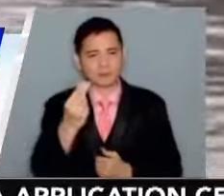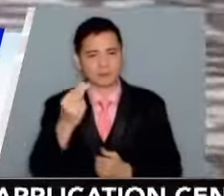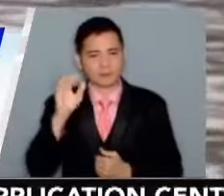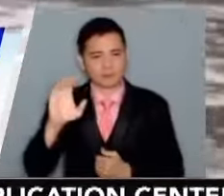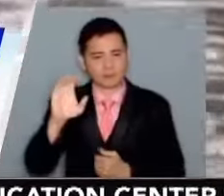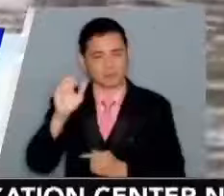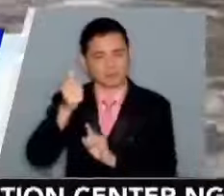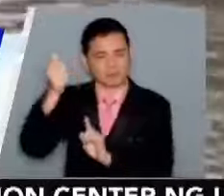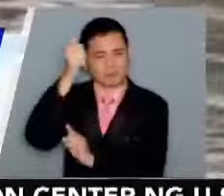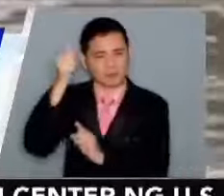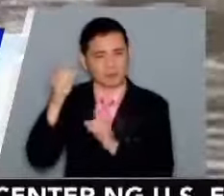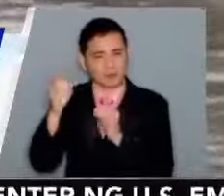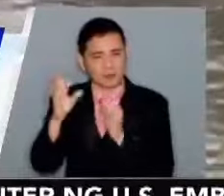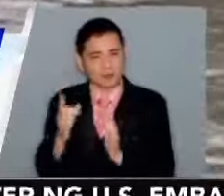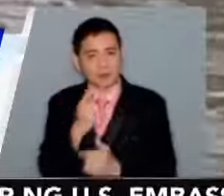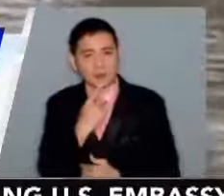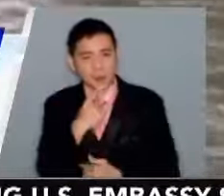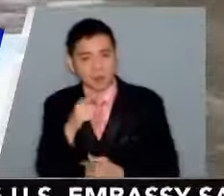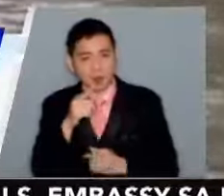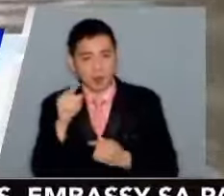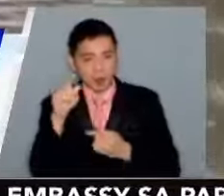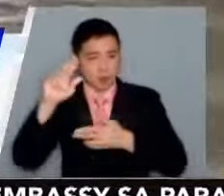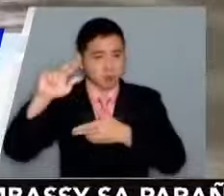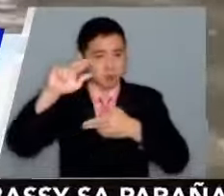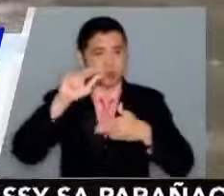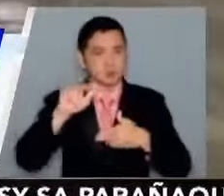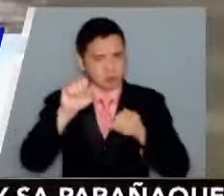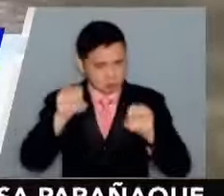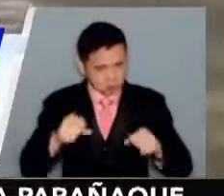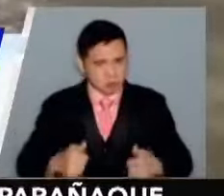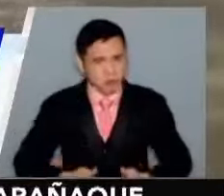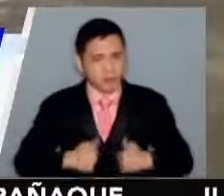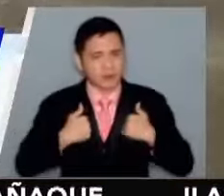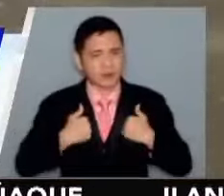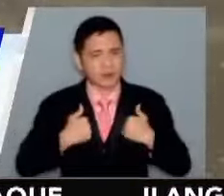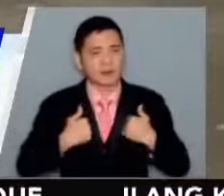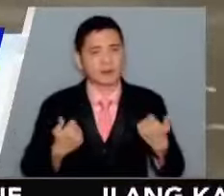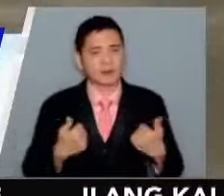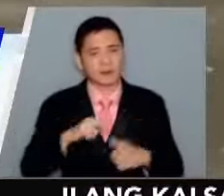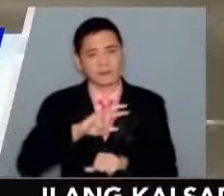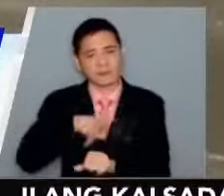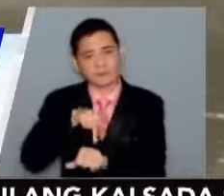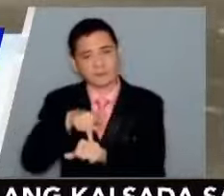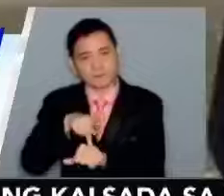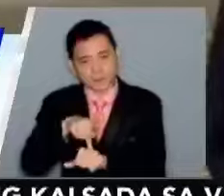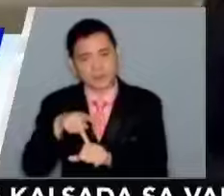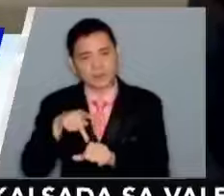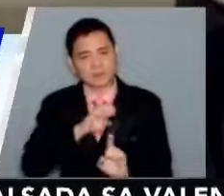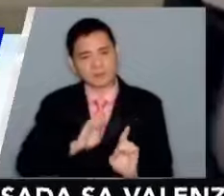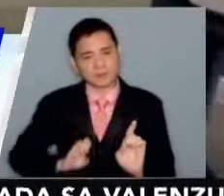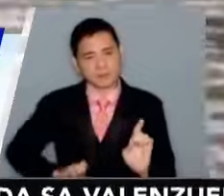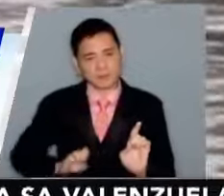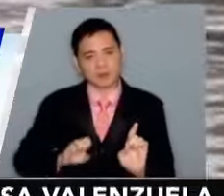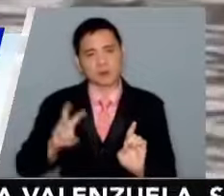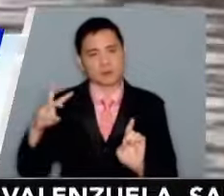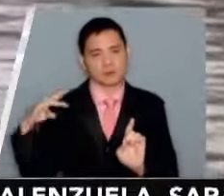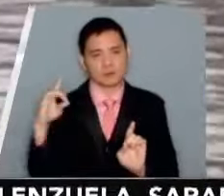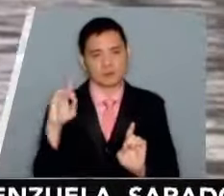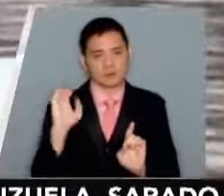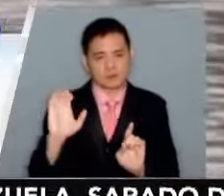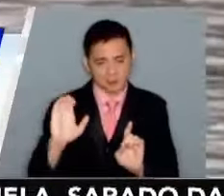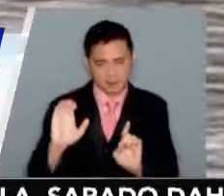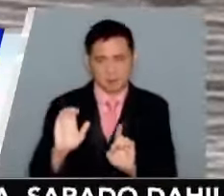ang bagyo. At pinag-iingat na rin ng Philippine Embassy sa Washington, D.C. ang mga Pilipino na posibleng maapekto